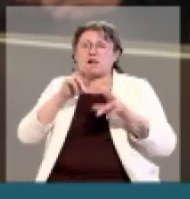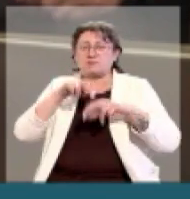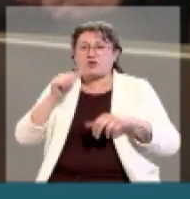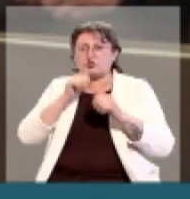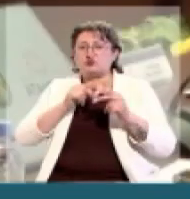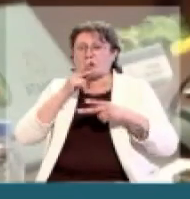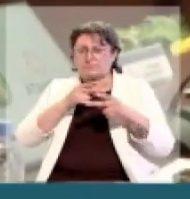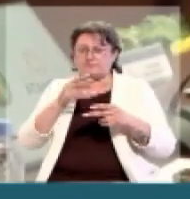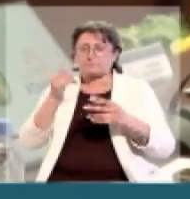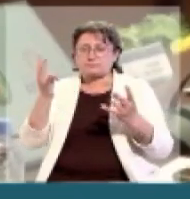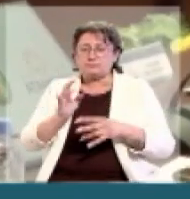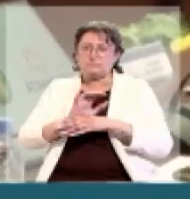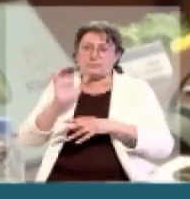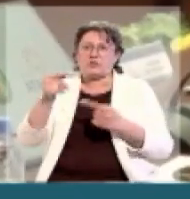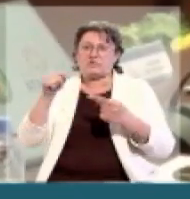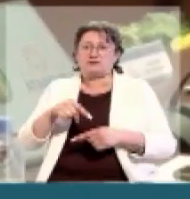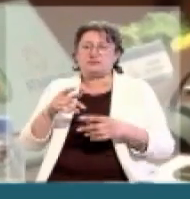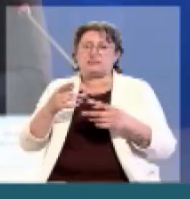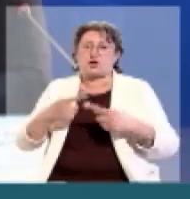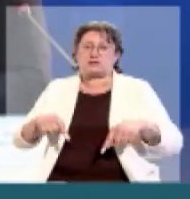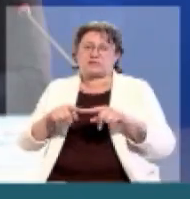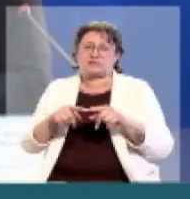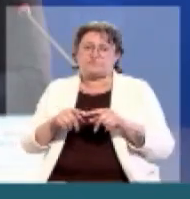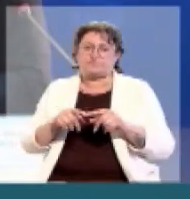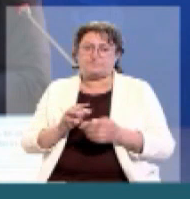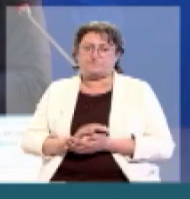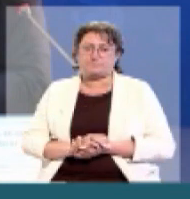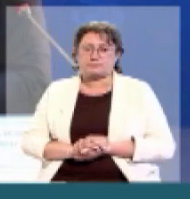При необходимости отправляют в соответствующие инстанции.